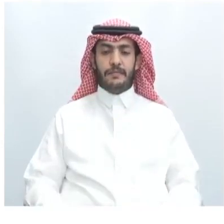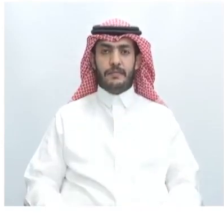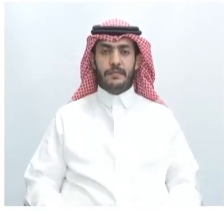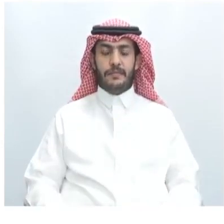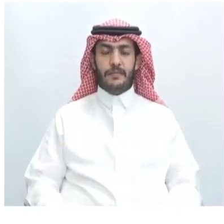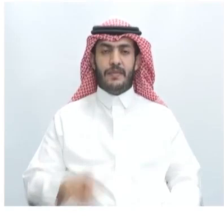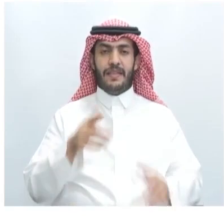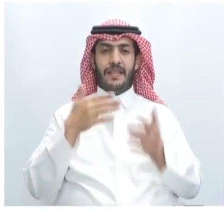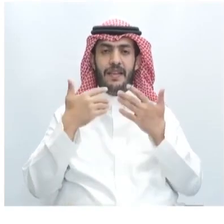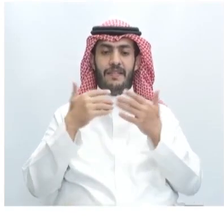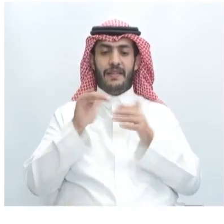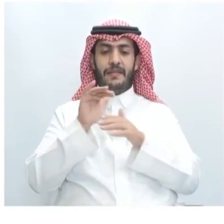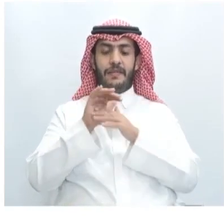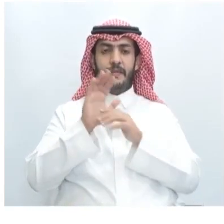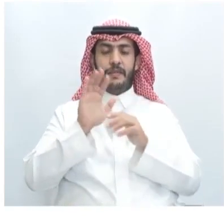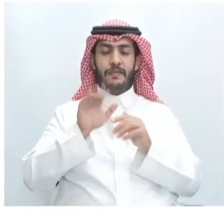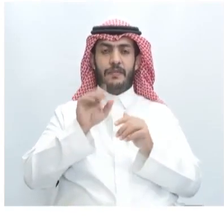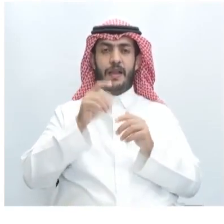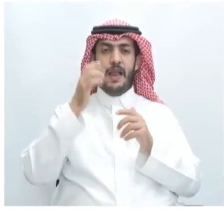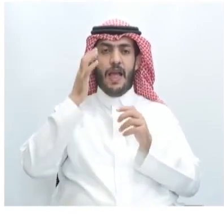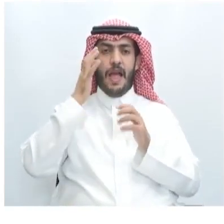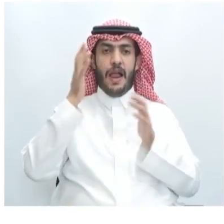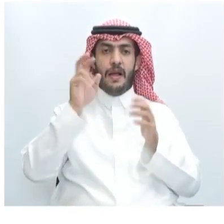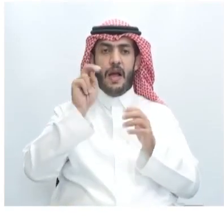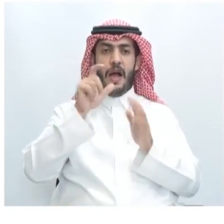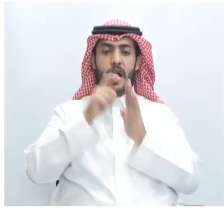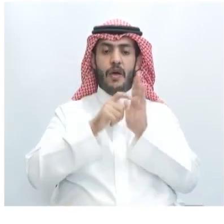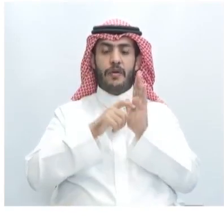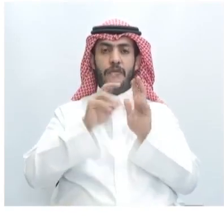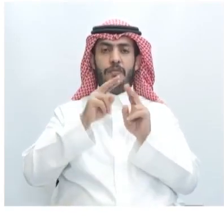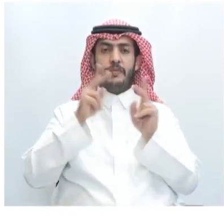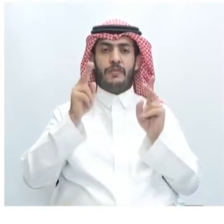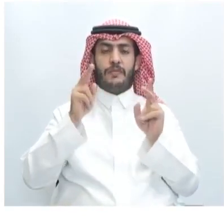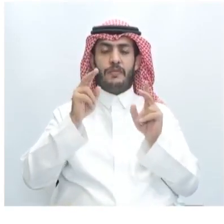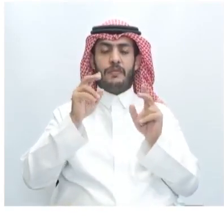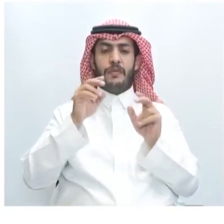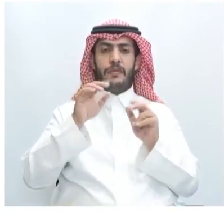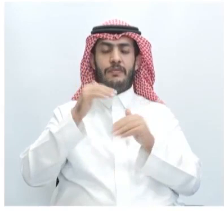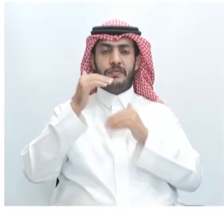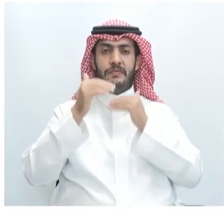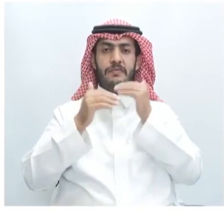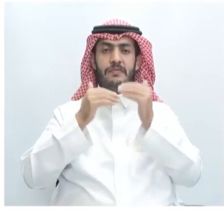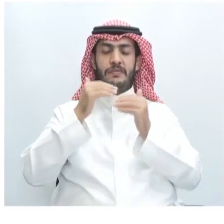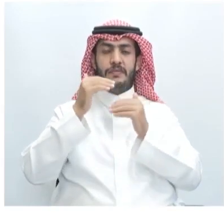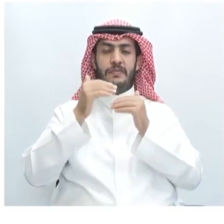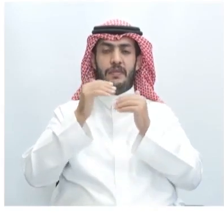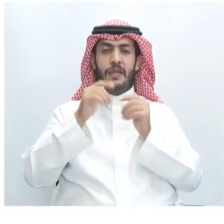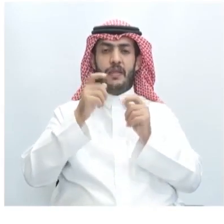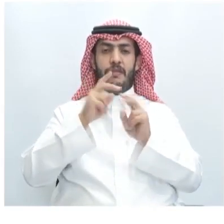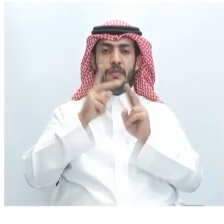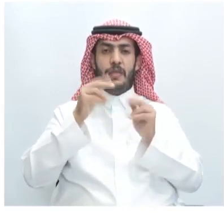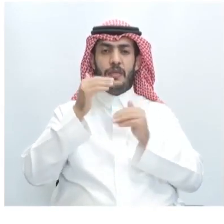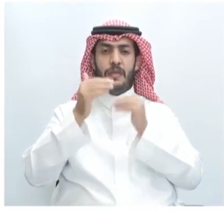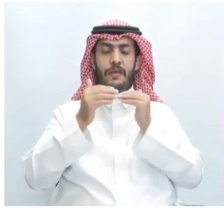في هذا التمهيد مره علم القانون كغيره من العلوم بمراحل بمراحل تطور